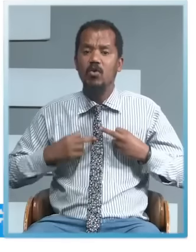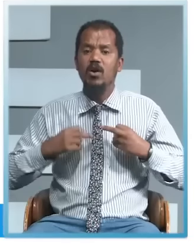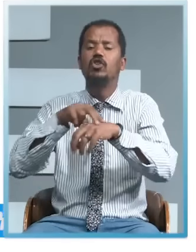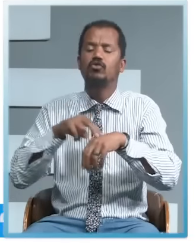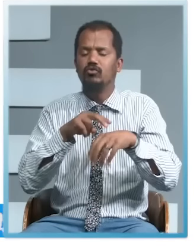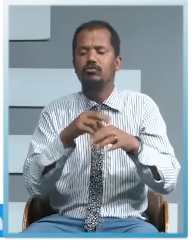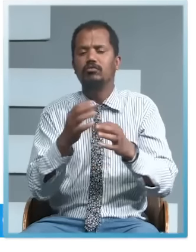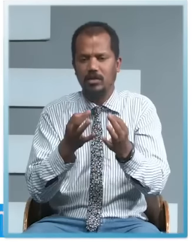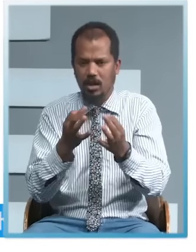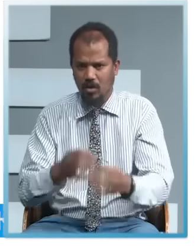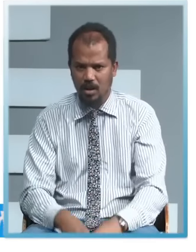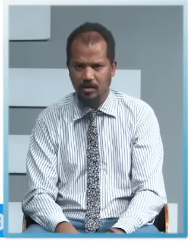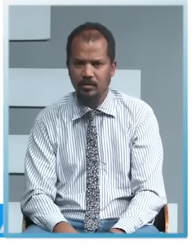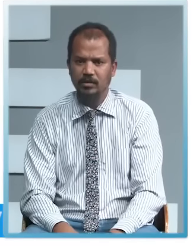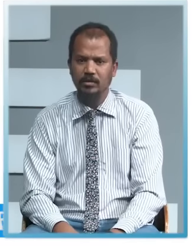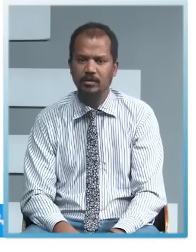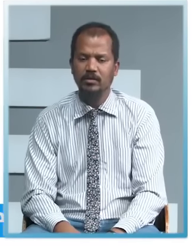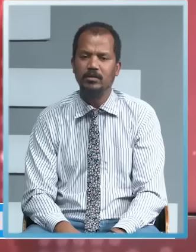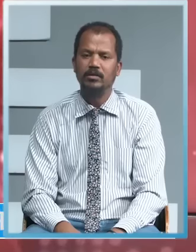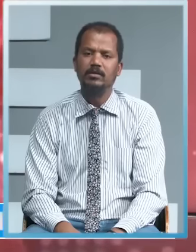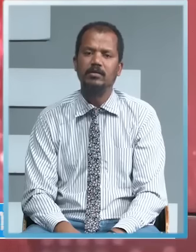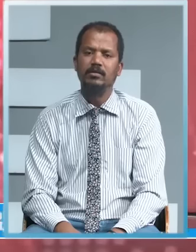ኢንስቲትዩት ገልጿል